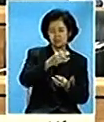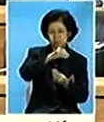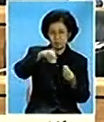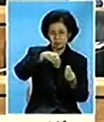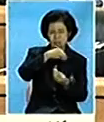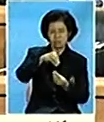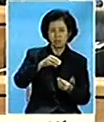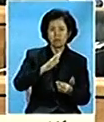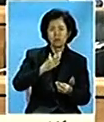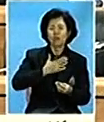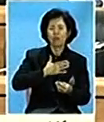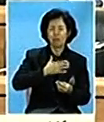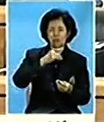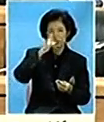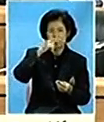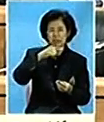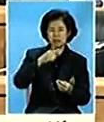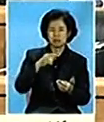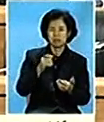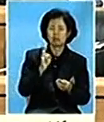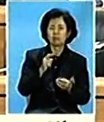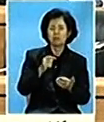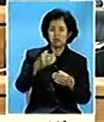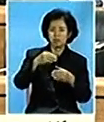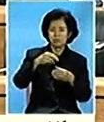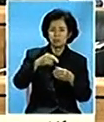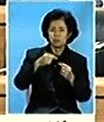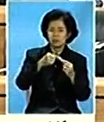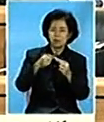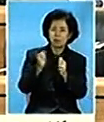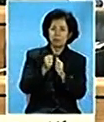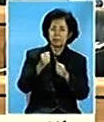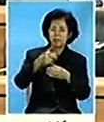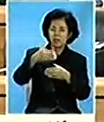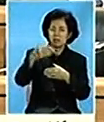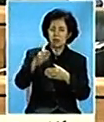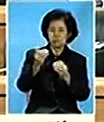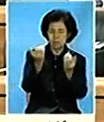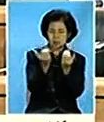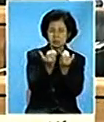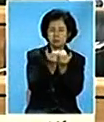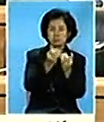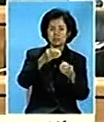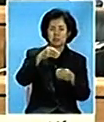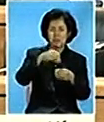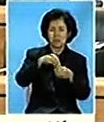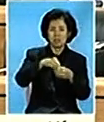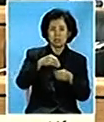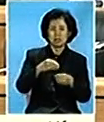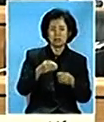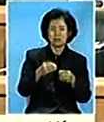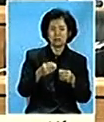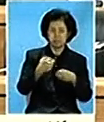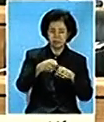ะพูดไปแล้วเนี่ยก็คือปัญหาที่เราต้องพึ่งพาจากภายนอกก็ส่งผลกระทบถึงภายในบ้านเราด้วยจากวิกฤตเหล่